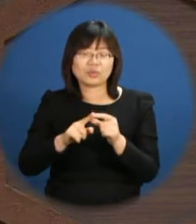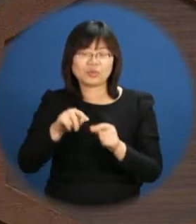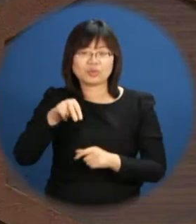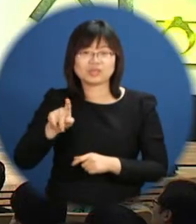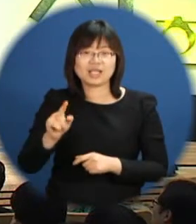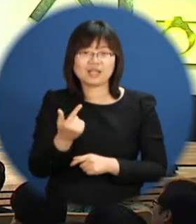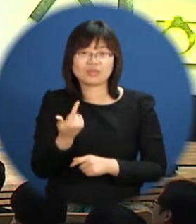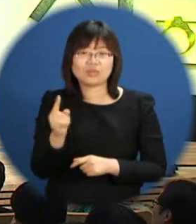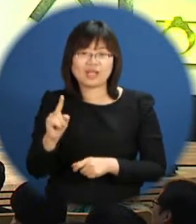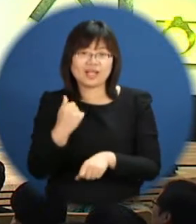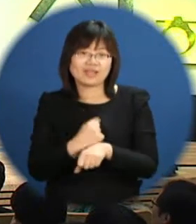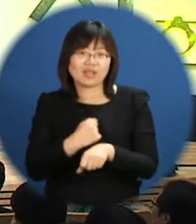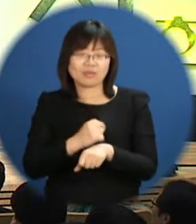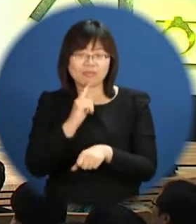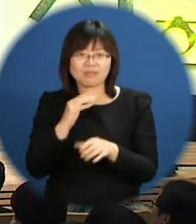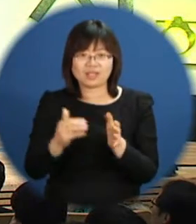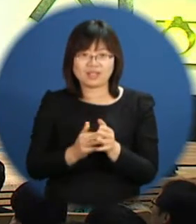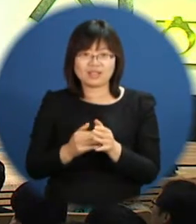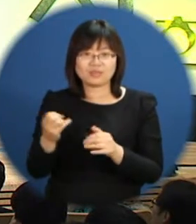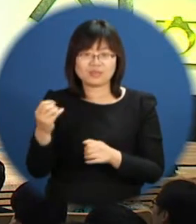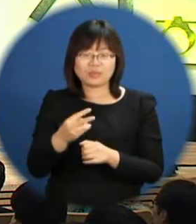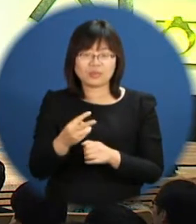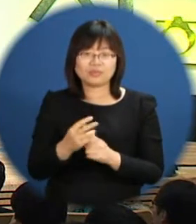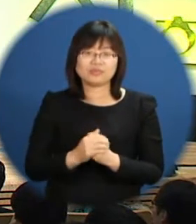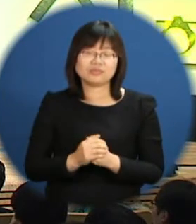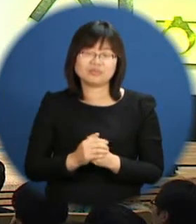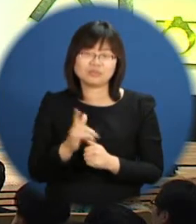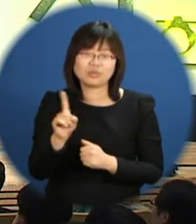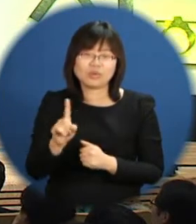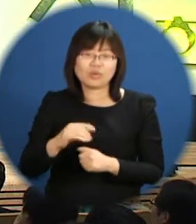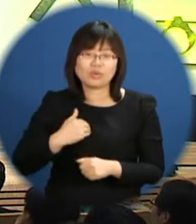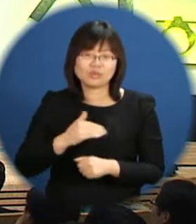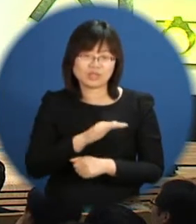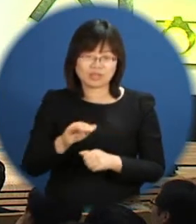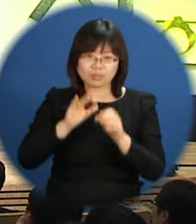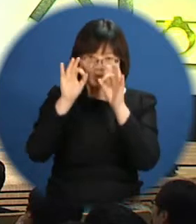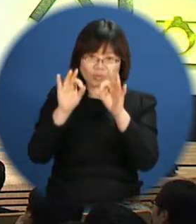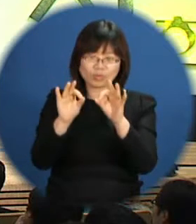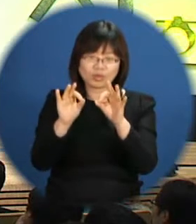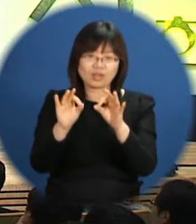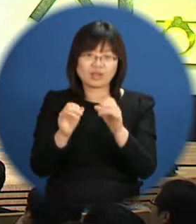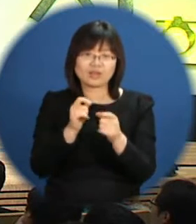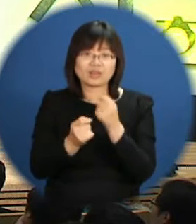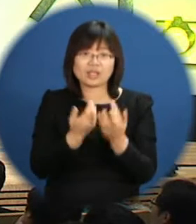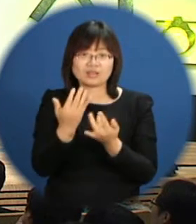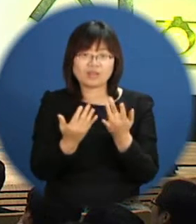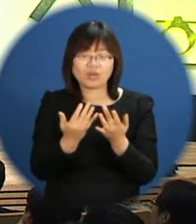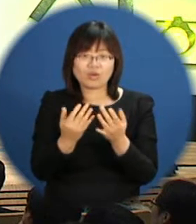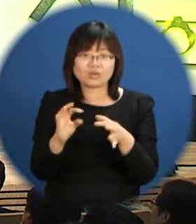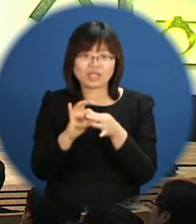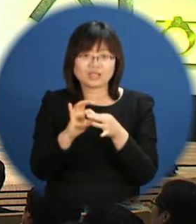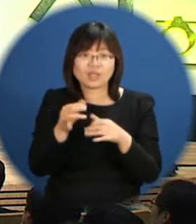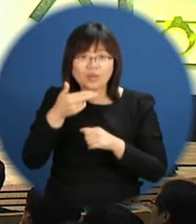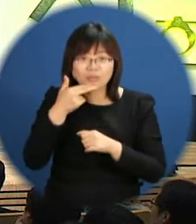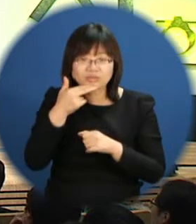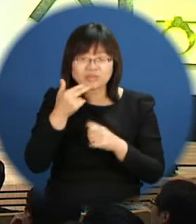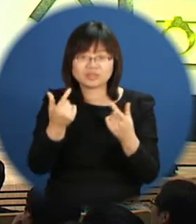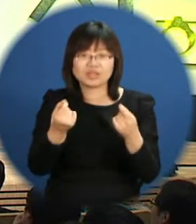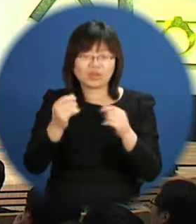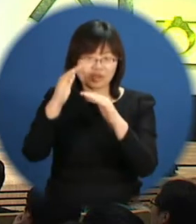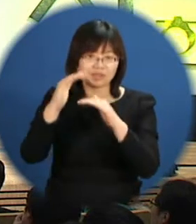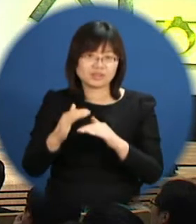했죠 또 이제 거기 나가서 뭐냐면 우리가 보기에는 전혀 타는 거고 상관없는 그런